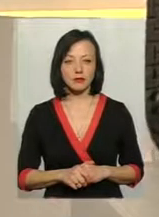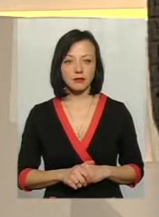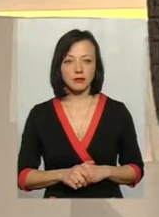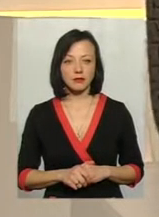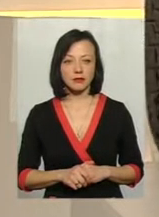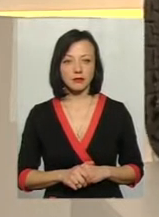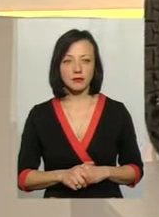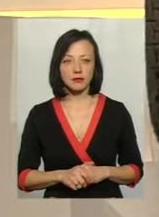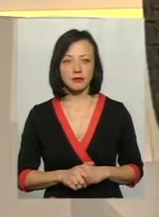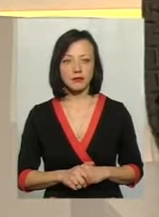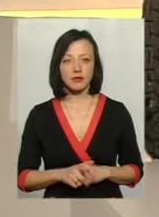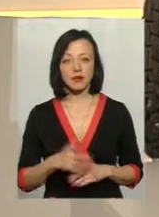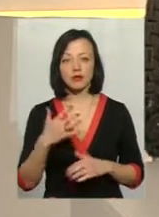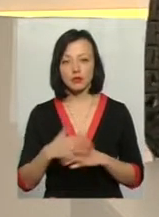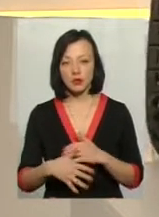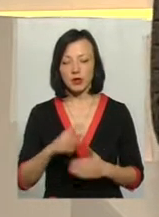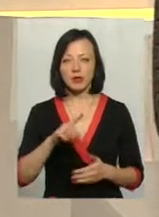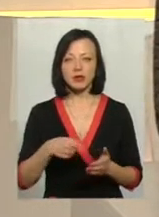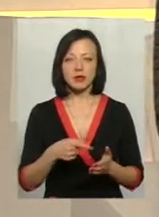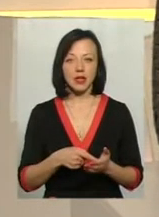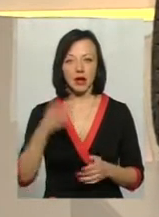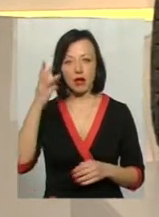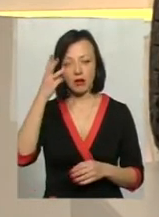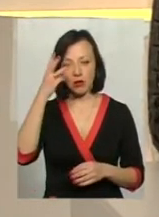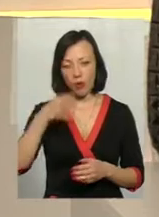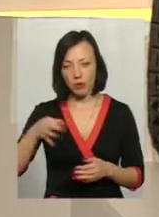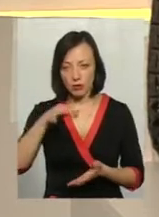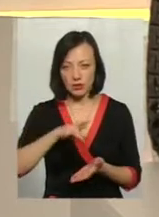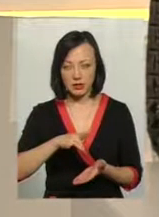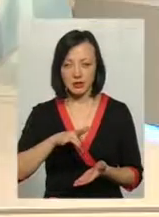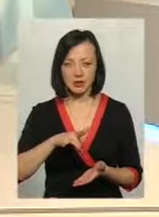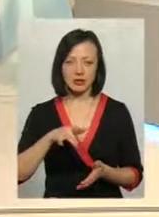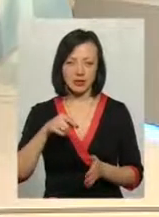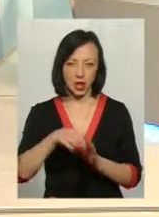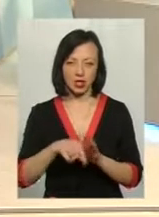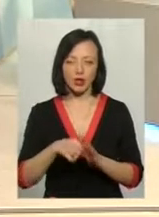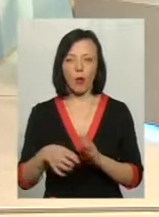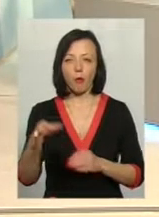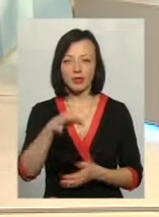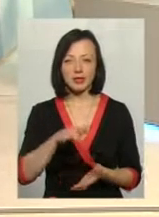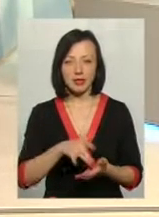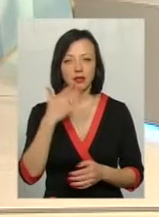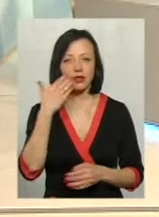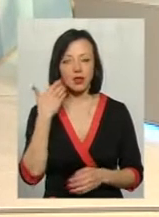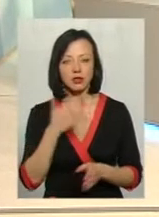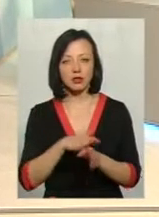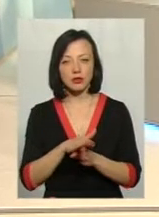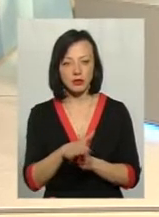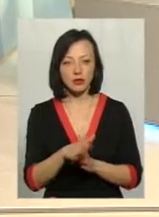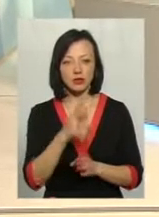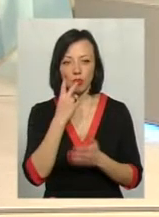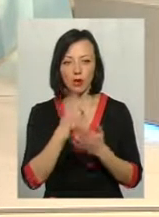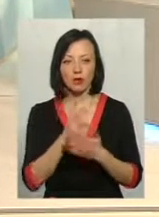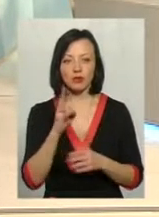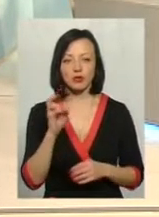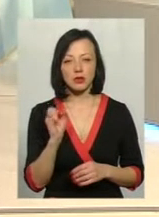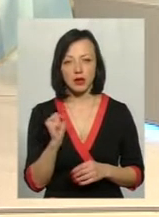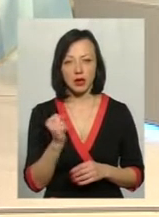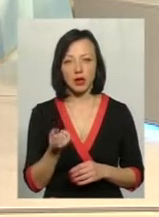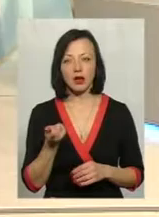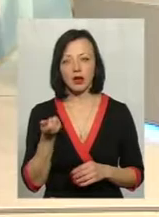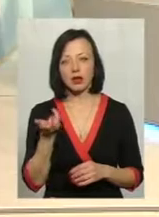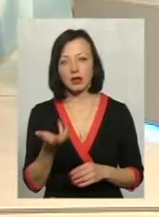Міло, в містах обласного значення, в обласних центрах це все значно легше реалізувати з огляду на